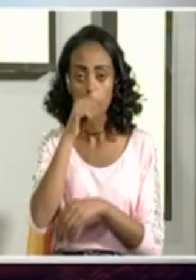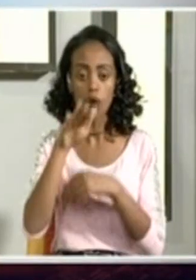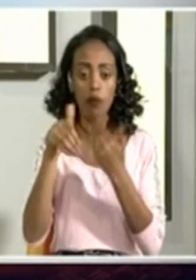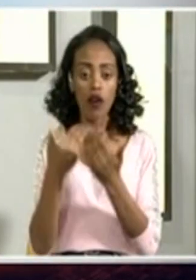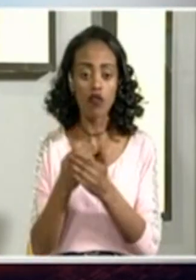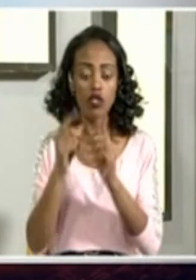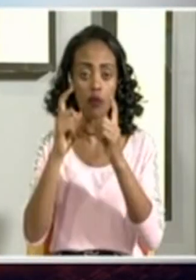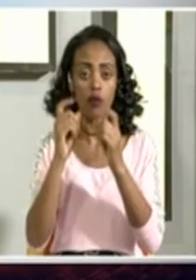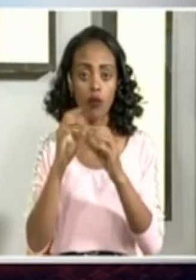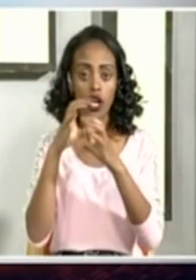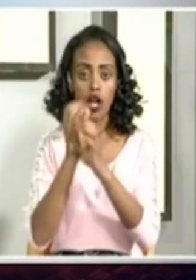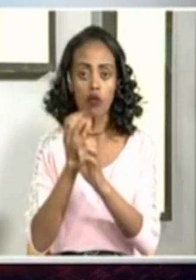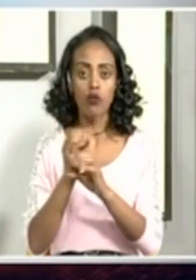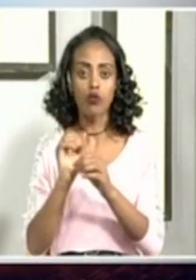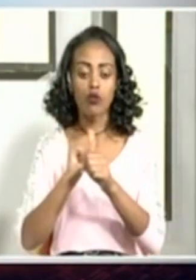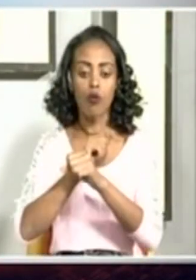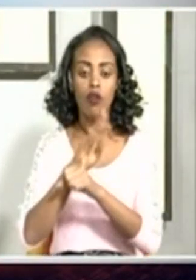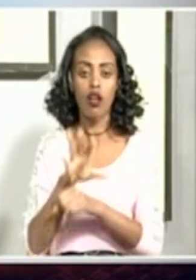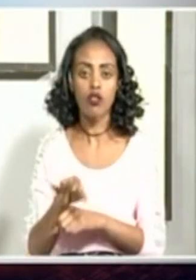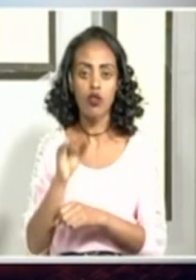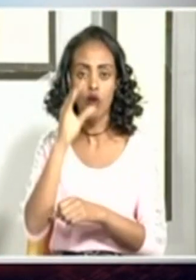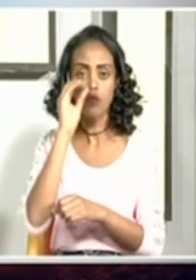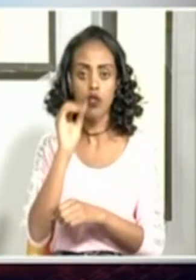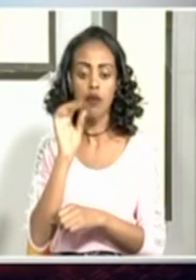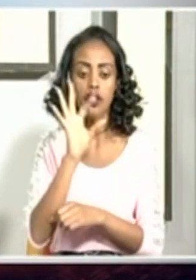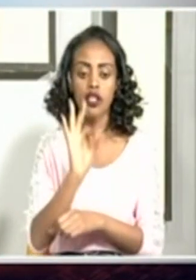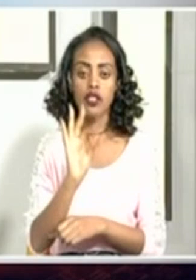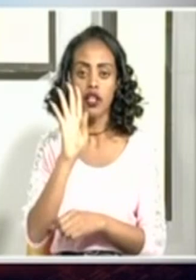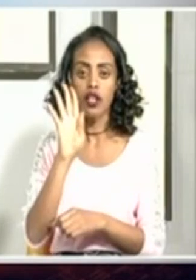ብሓፈሻ ብምርመራ ላቦራቶሪ ቫይረስ ኮሮና ዝተረኸቦም